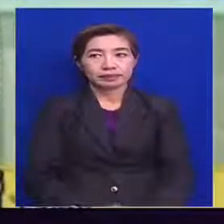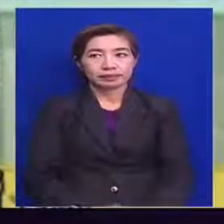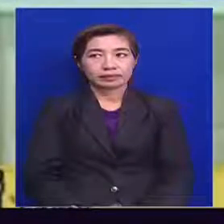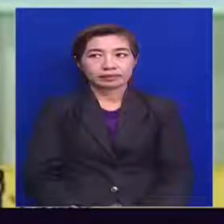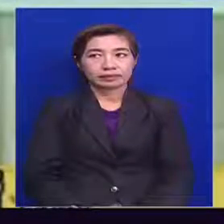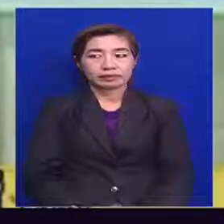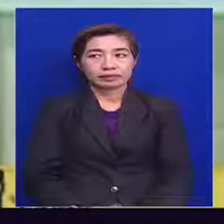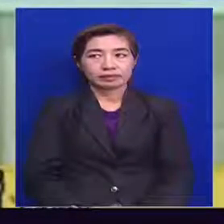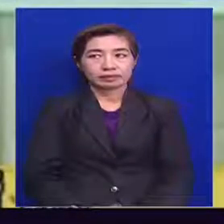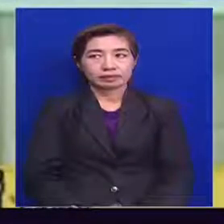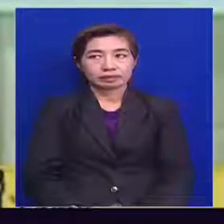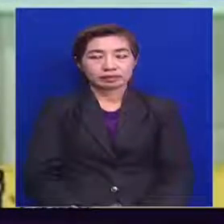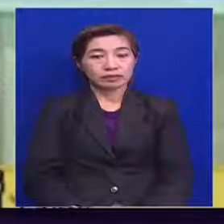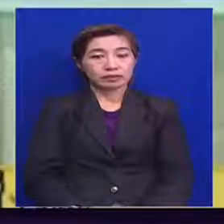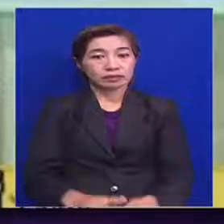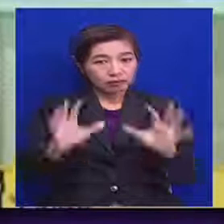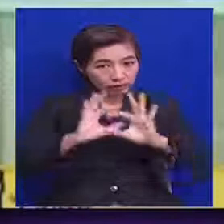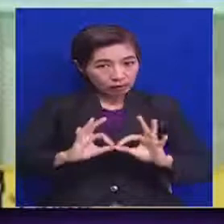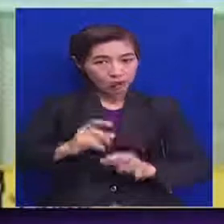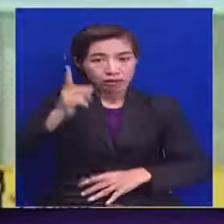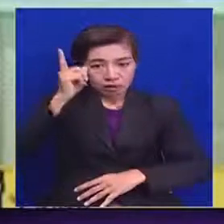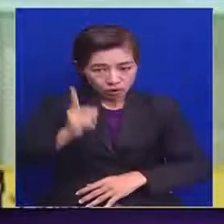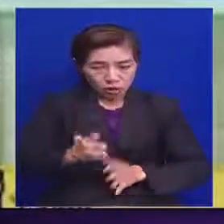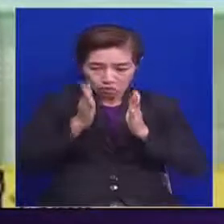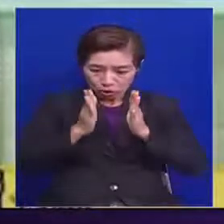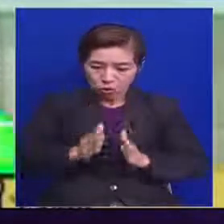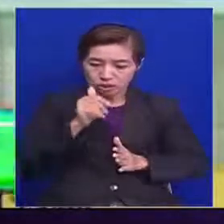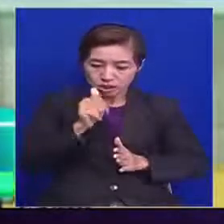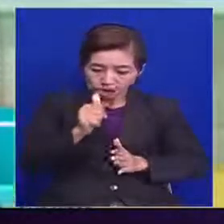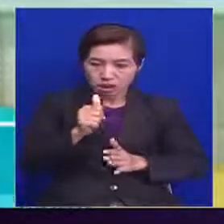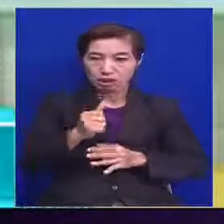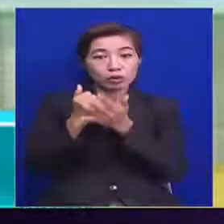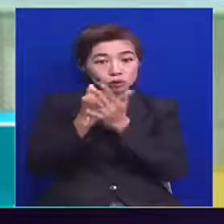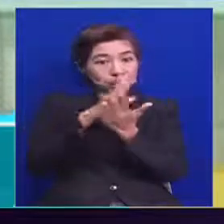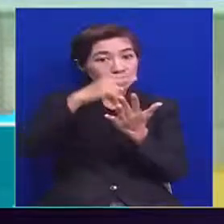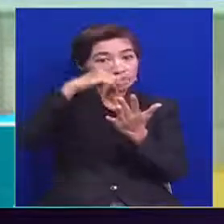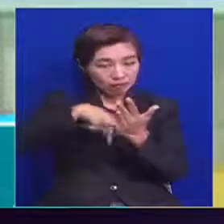เธอทั้งหลายต้องเป็นคนดีของชาติบ้านเมืองของเรา